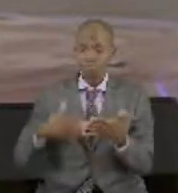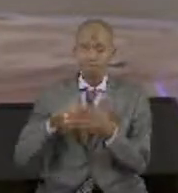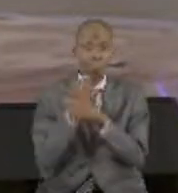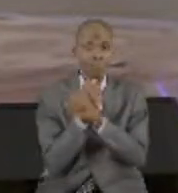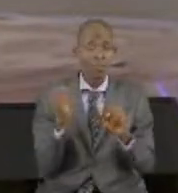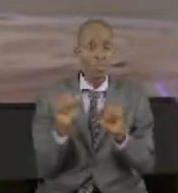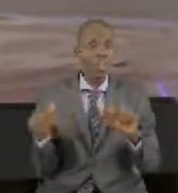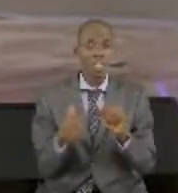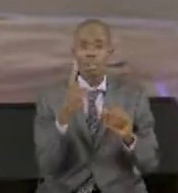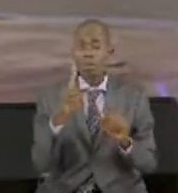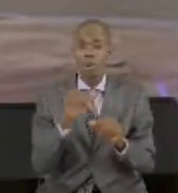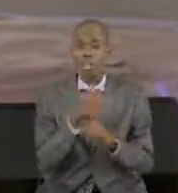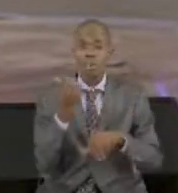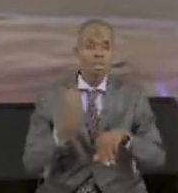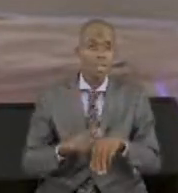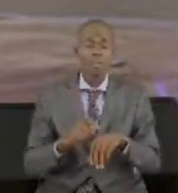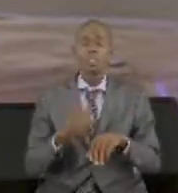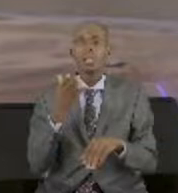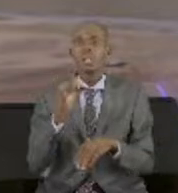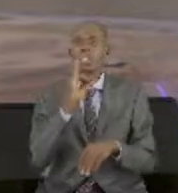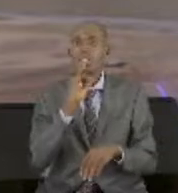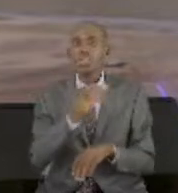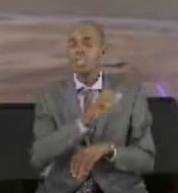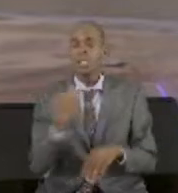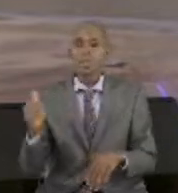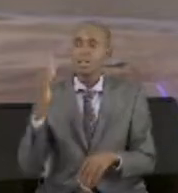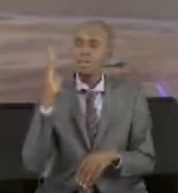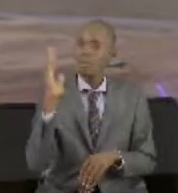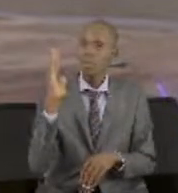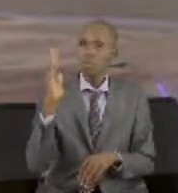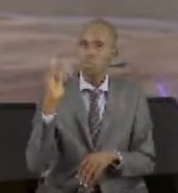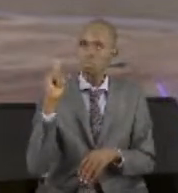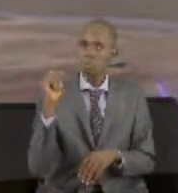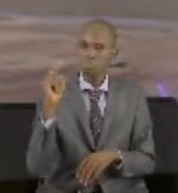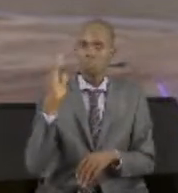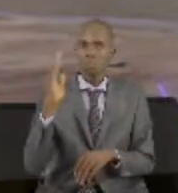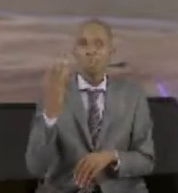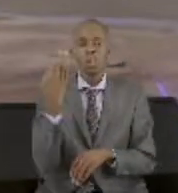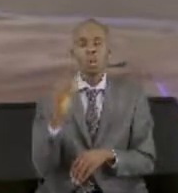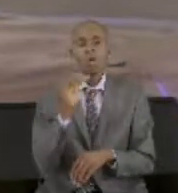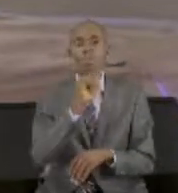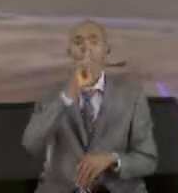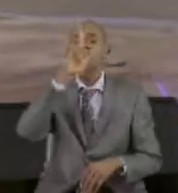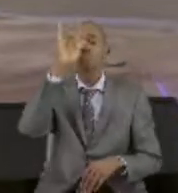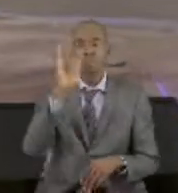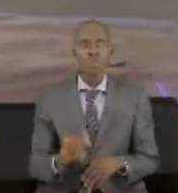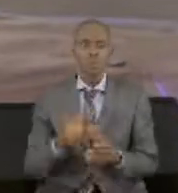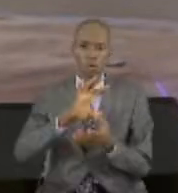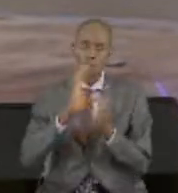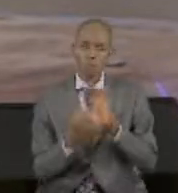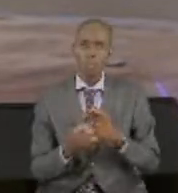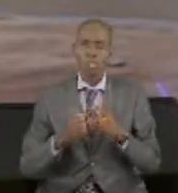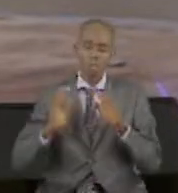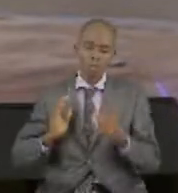qui, n'importe où, n'importe quand, il y a un témoignage qui s'accompagne. Le témoignage d'une âme véritablement